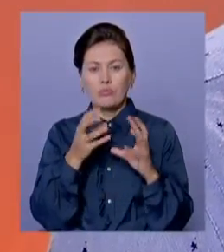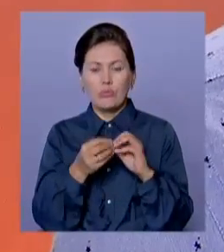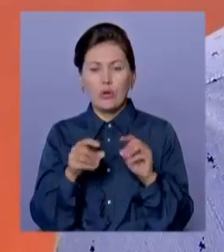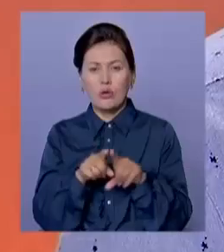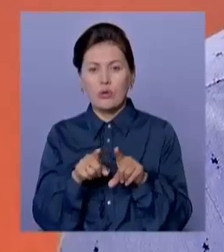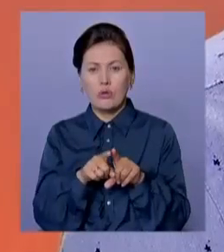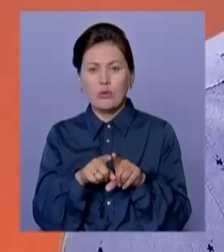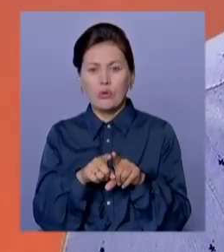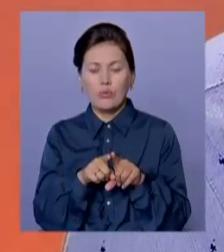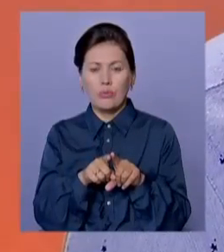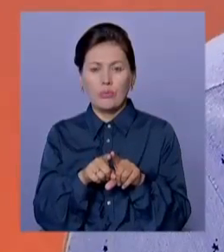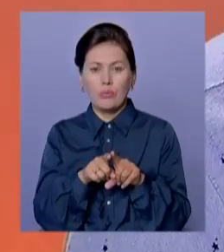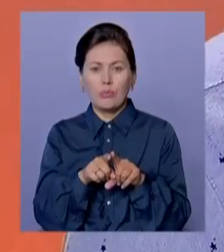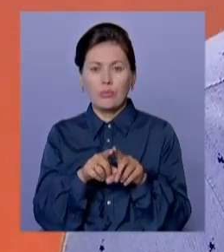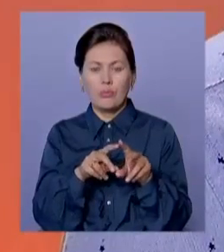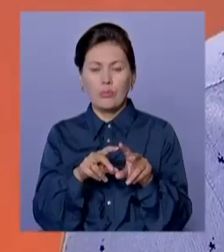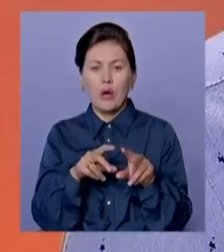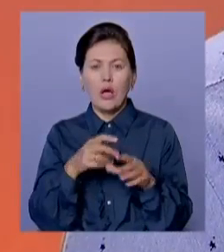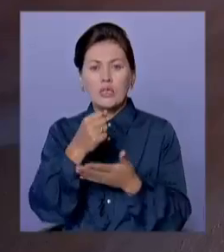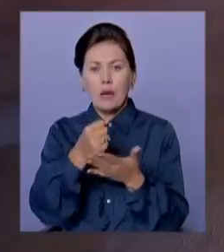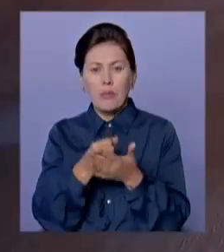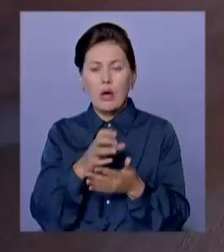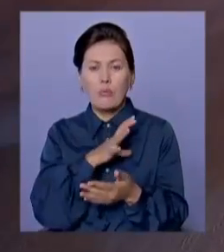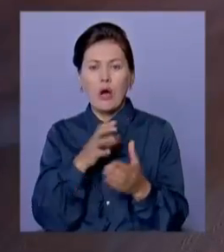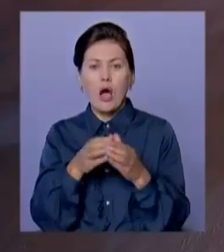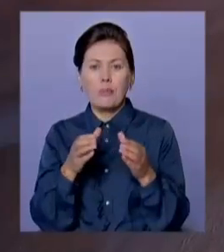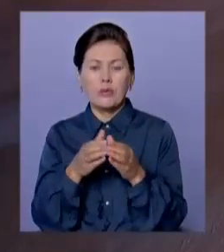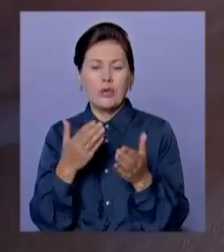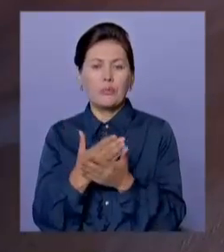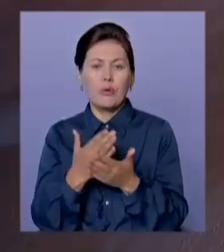Жалпы жаңағы запаста отыратын командалар,